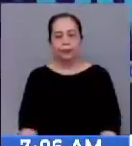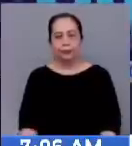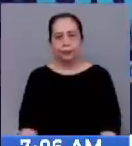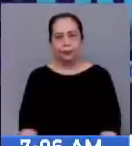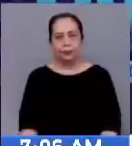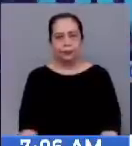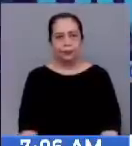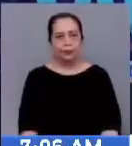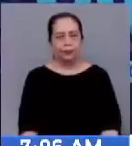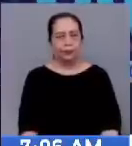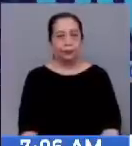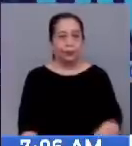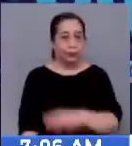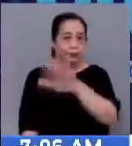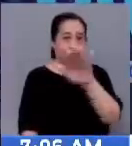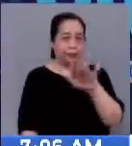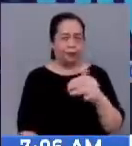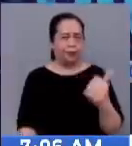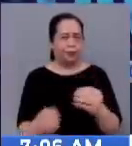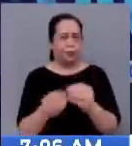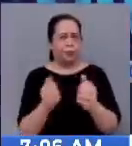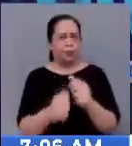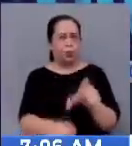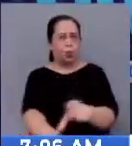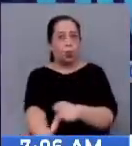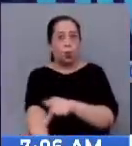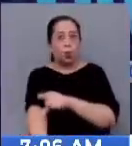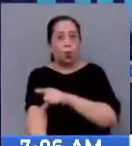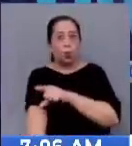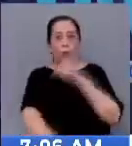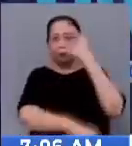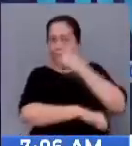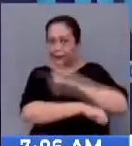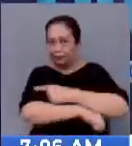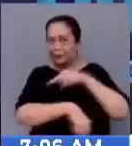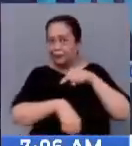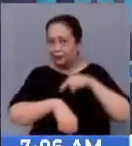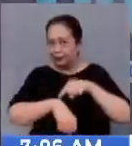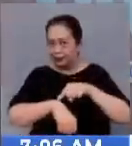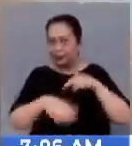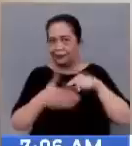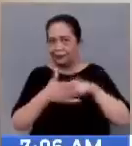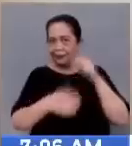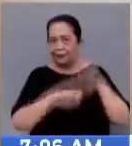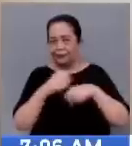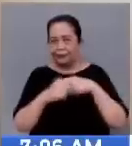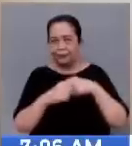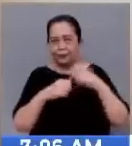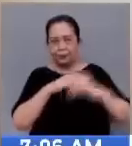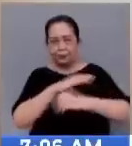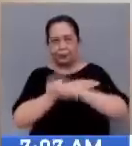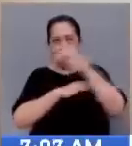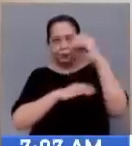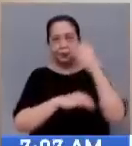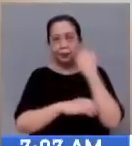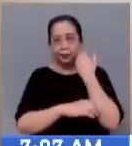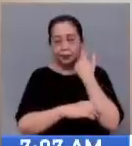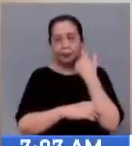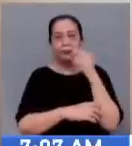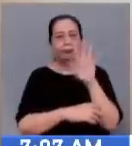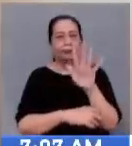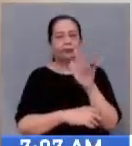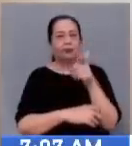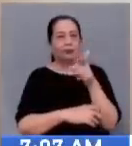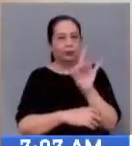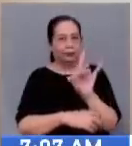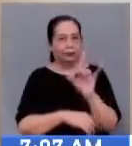Mga puso, ngayon ang pinakamahaba nating araw o daytime sa taong ito. Sumikat po ang araw kaninang 5:28 ng umaga